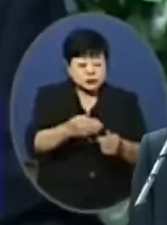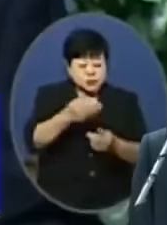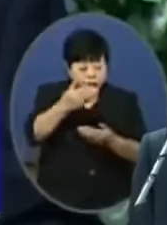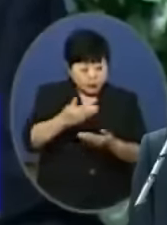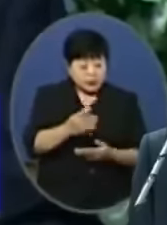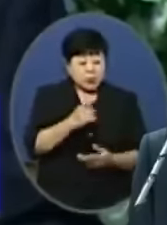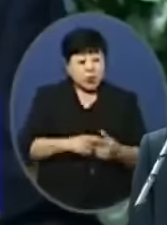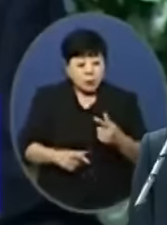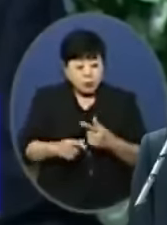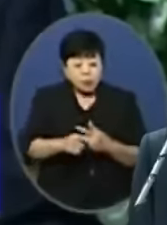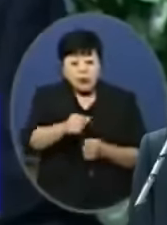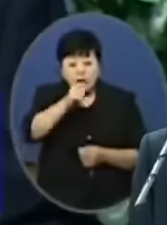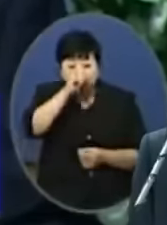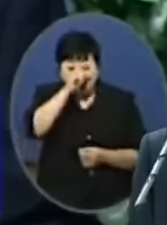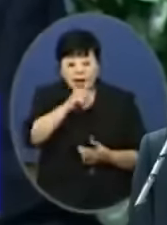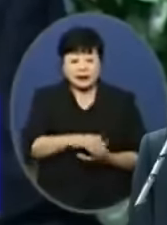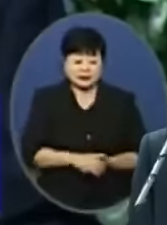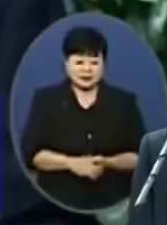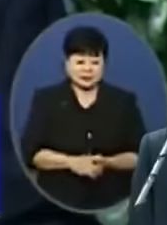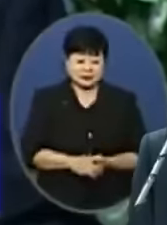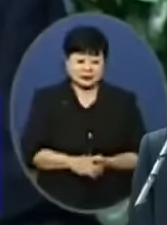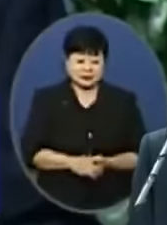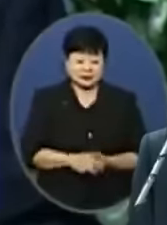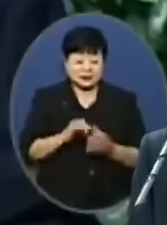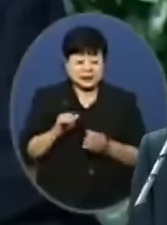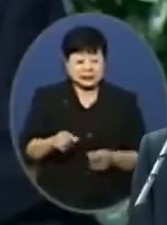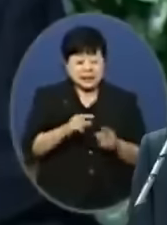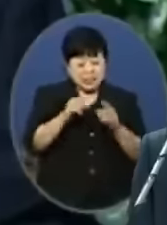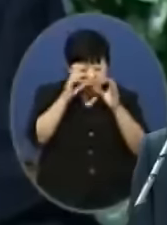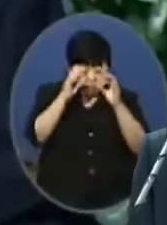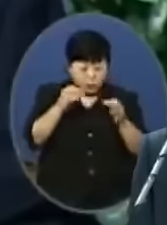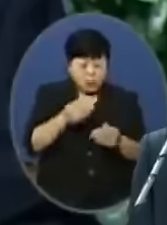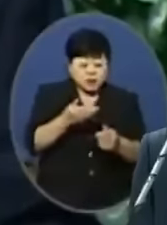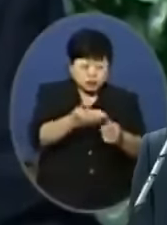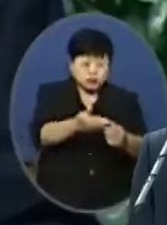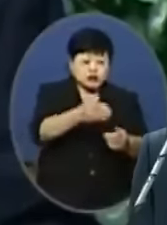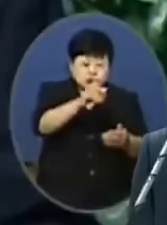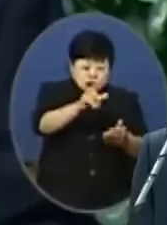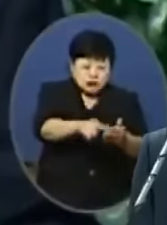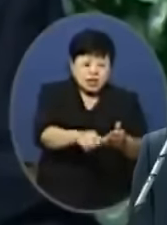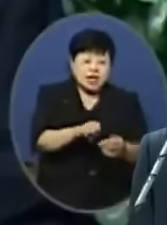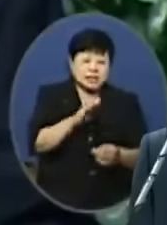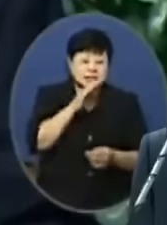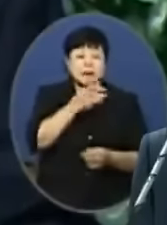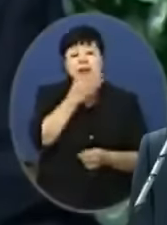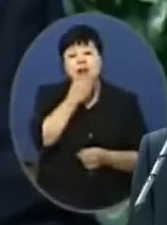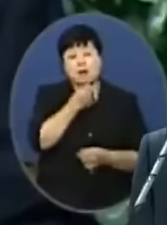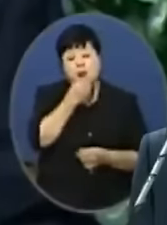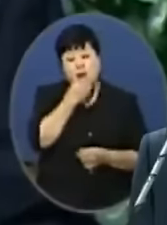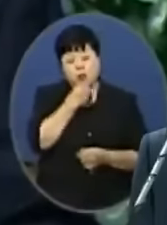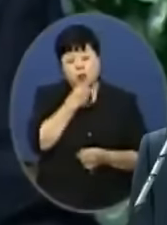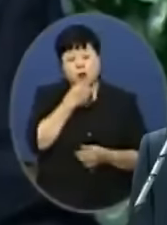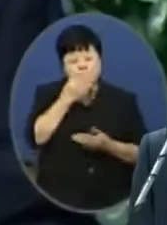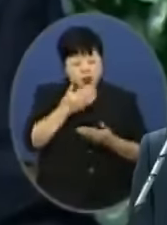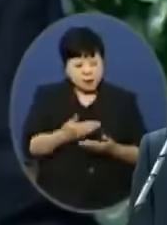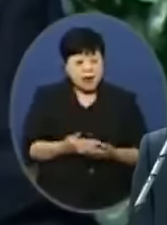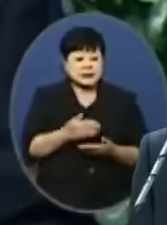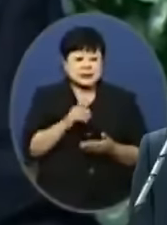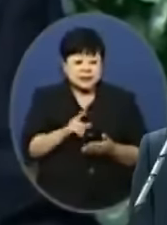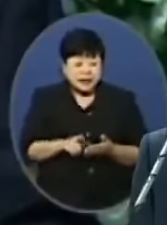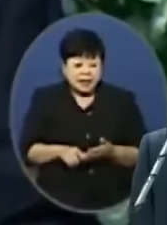것보다 좋습니다. 우리도 세상에 살아보면 줄 때가 참 행복해요. 받을